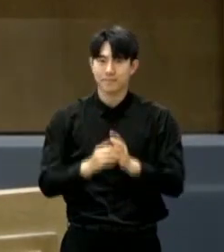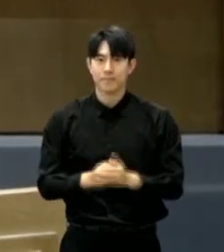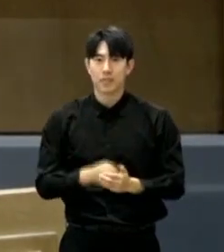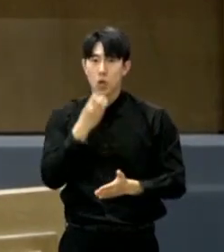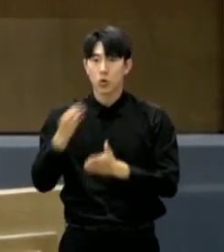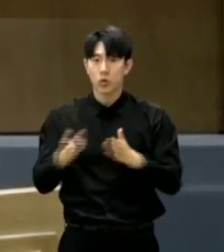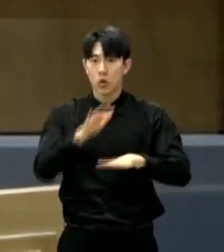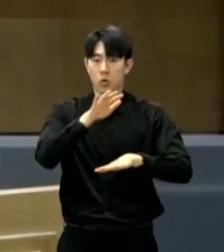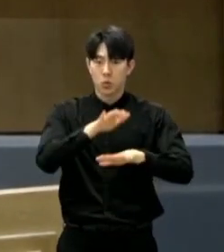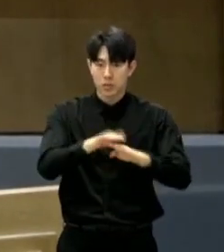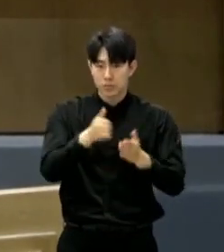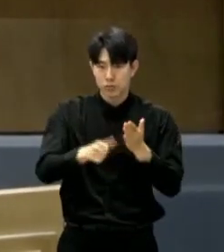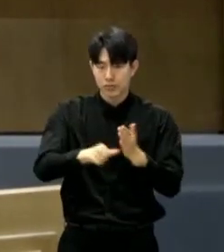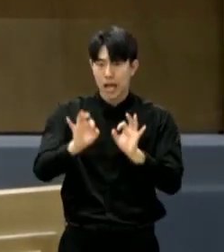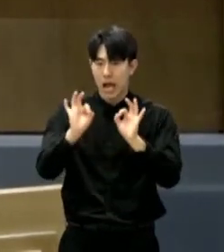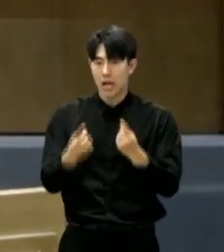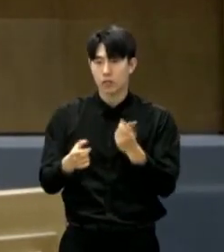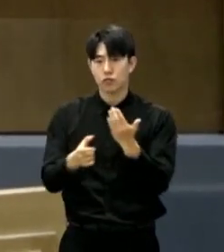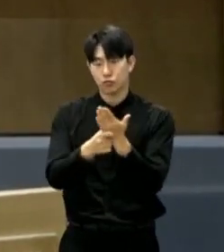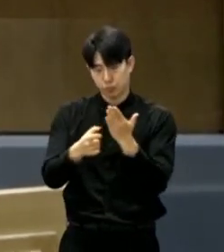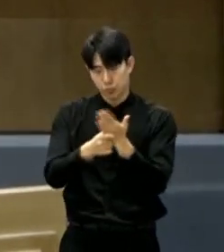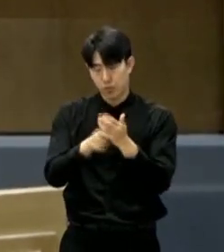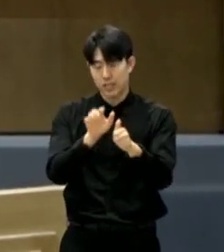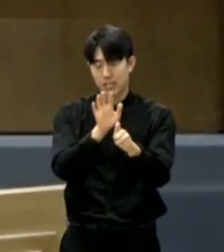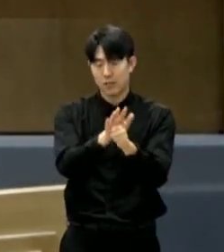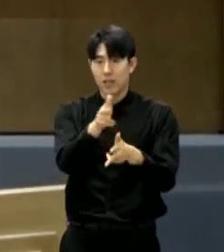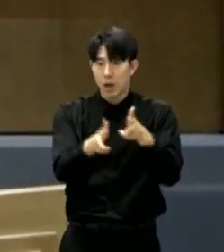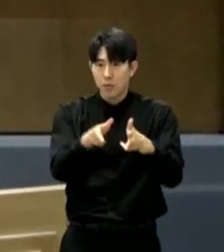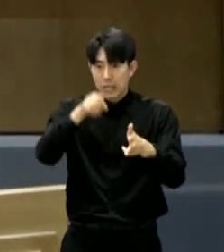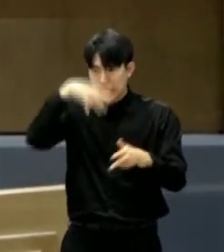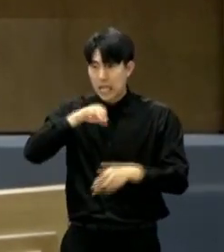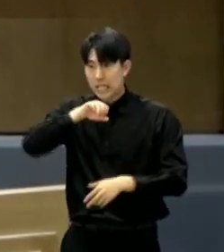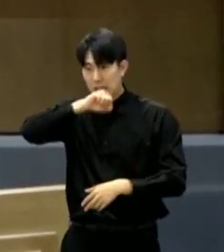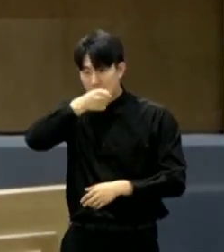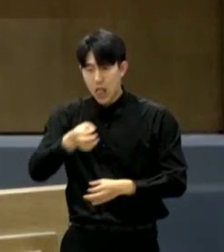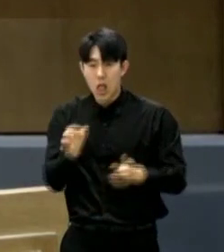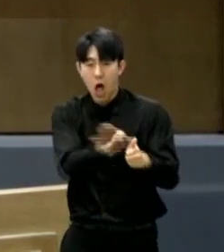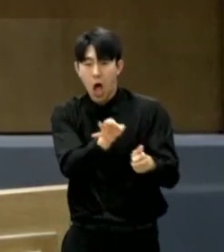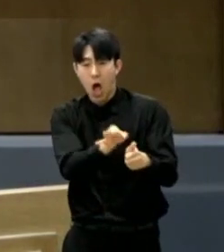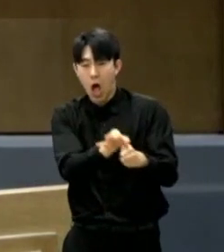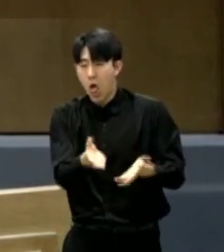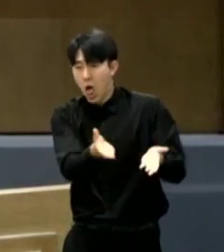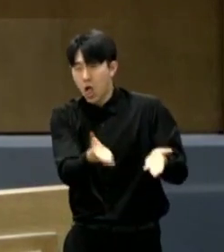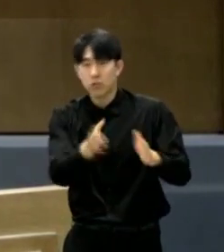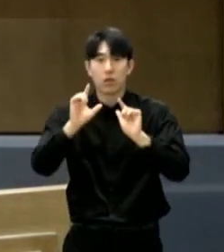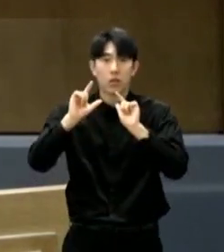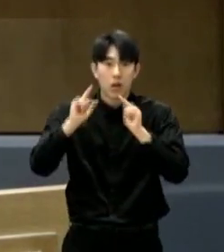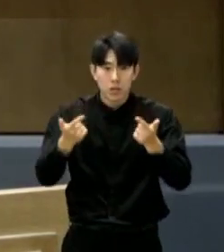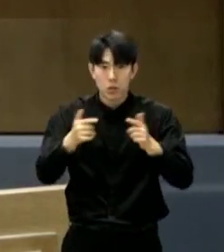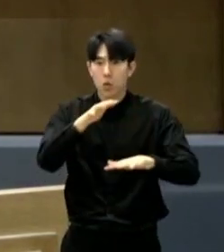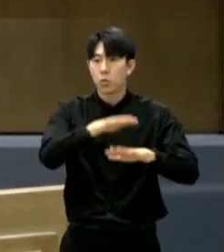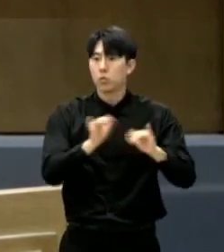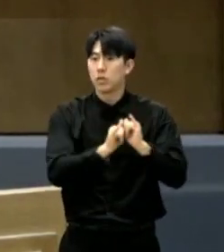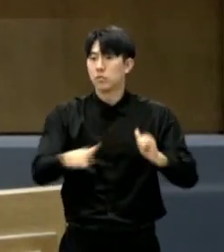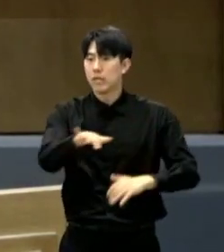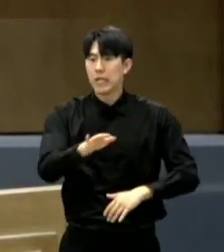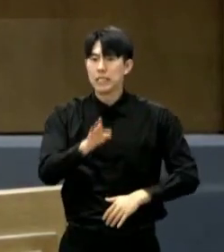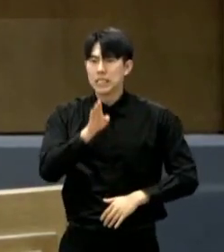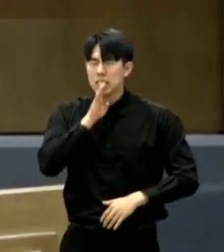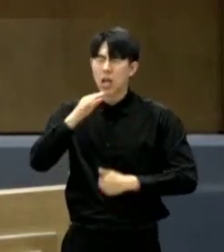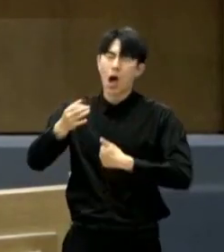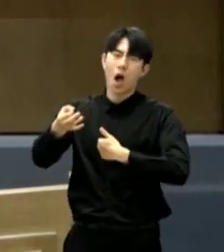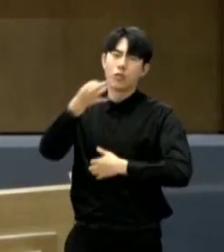농산물 할인 쿠폰 지원사업은 단순히 예산을 퍼주는 사업이 아니라 농업인들과 도민들에게 실질적인 혜택을